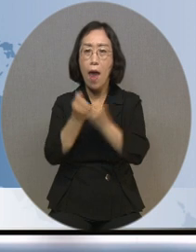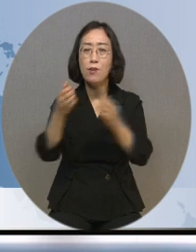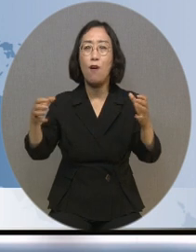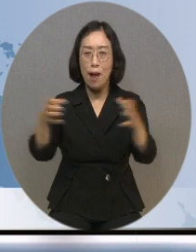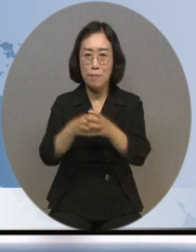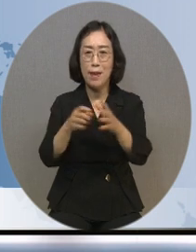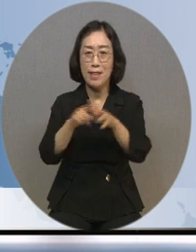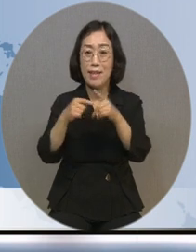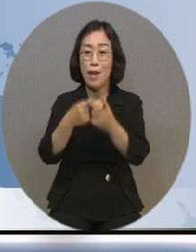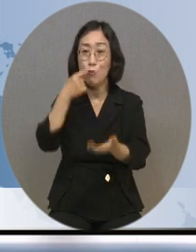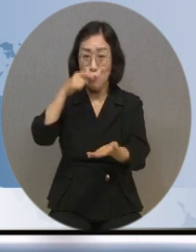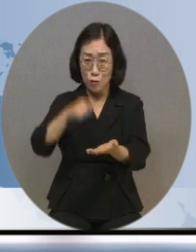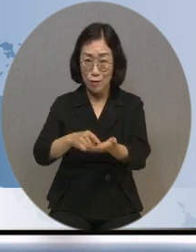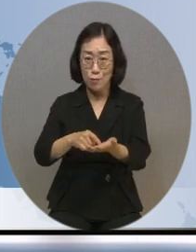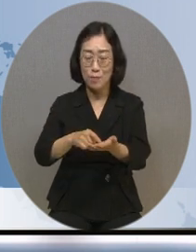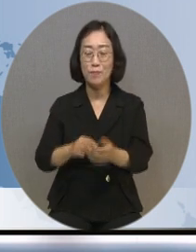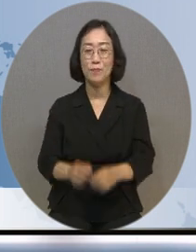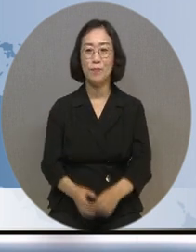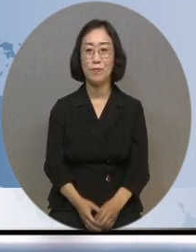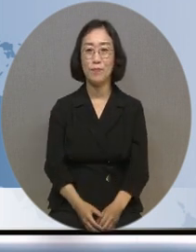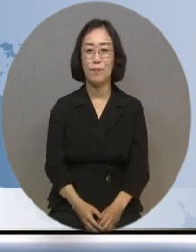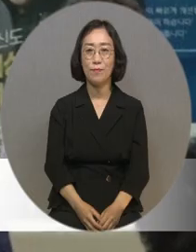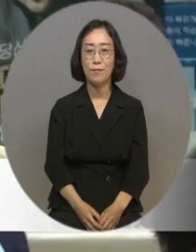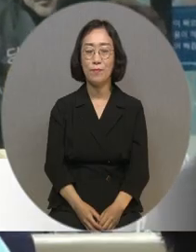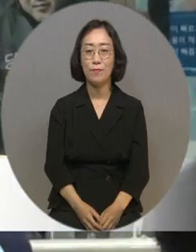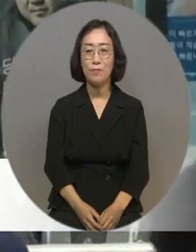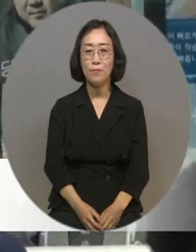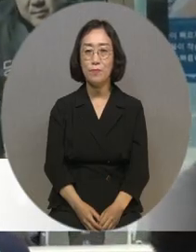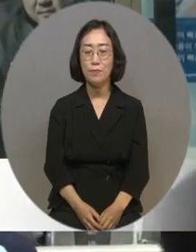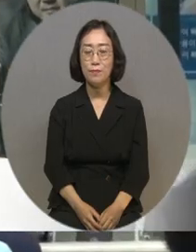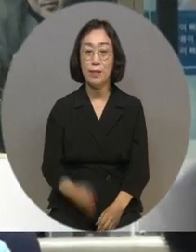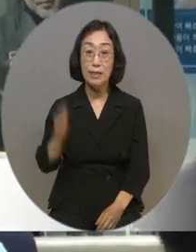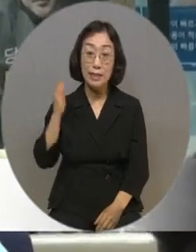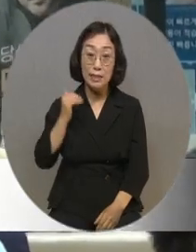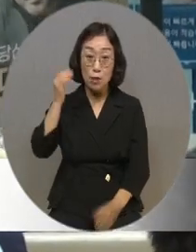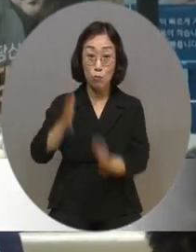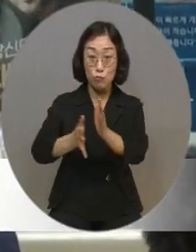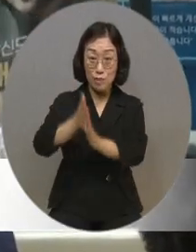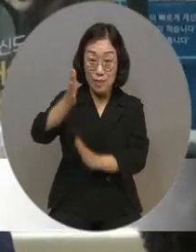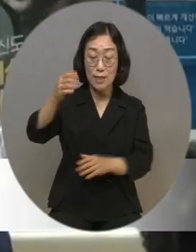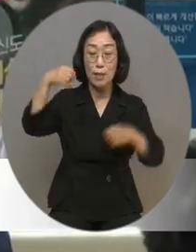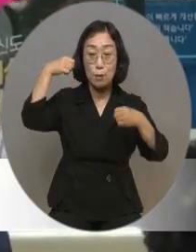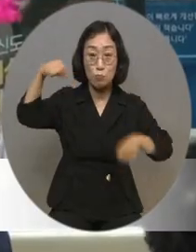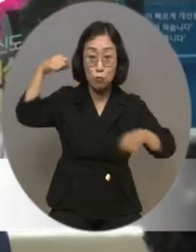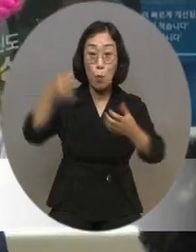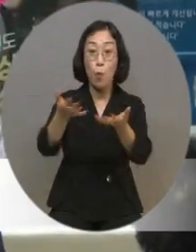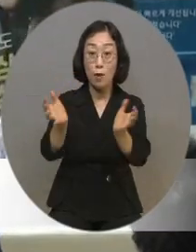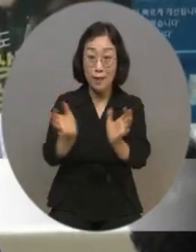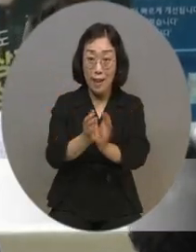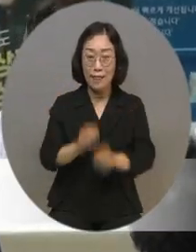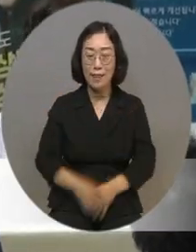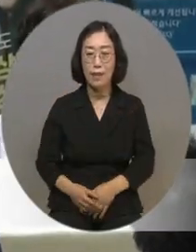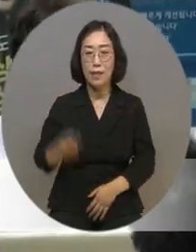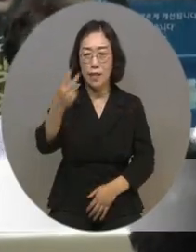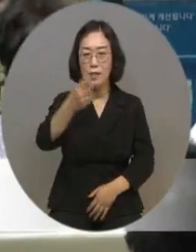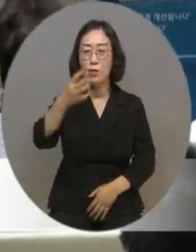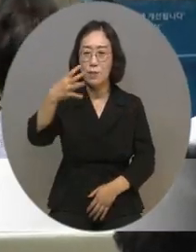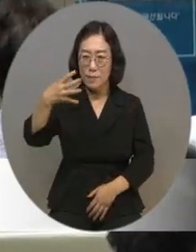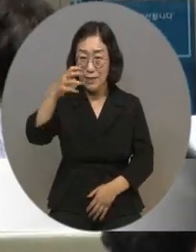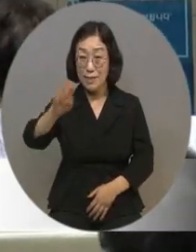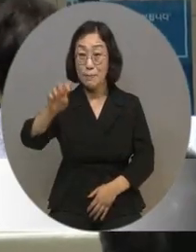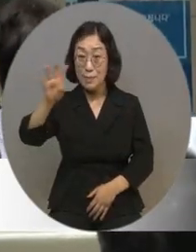했는데요. 정운성 기자가 전해드립니다. 의정부 시립무용단이 2024년 찾아가는 문화